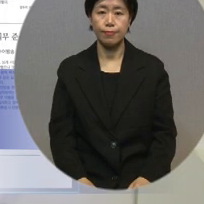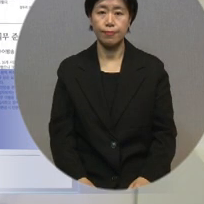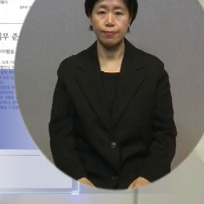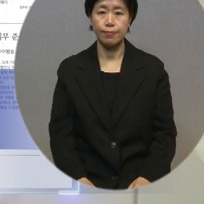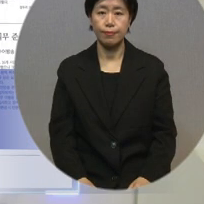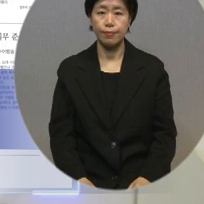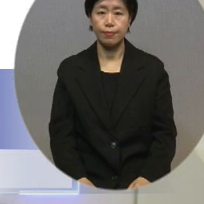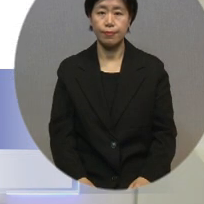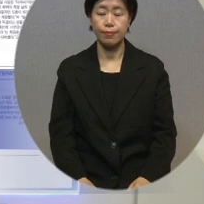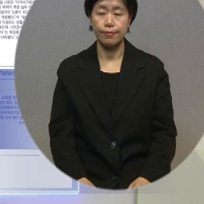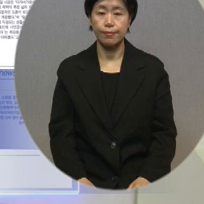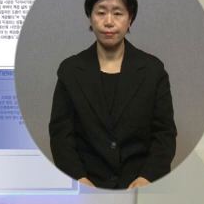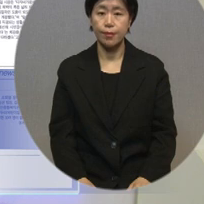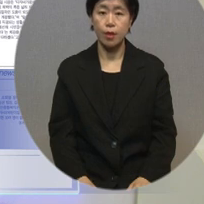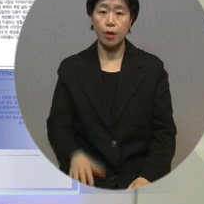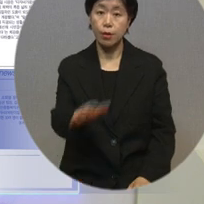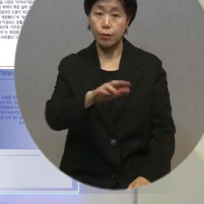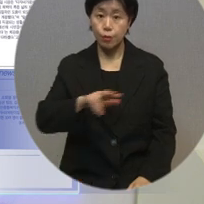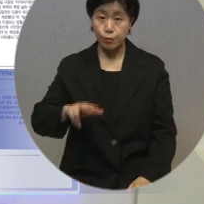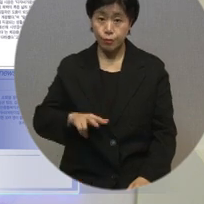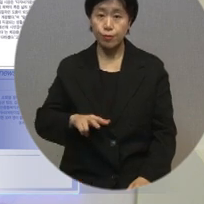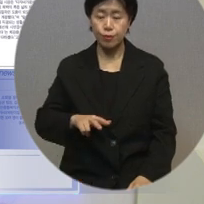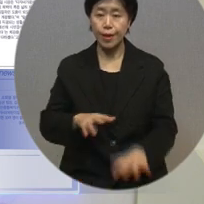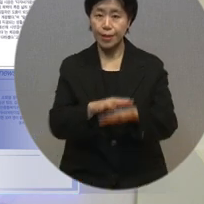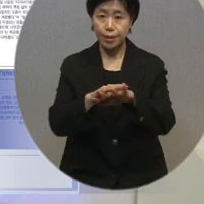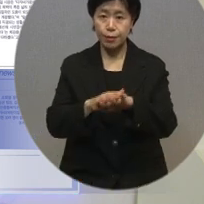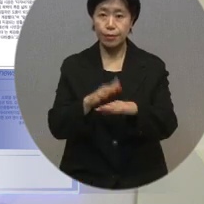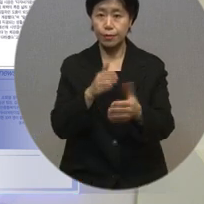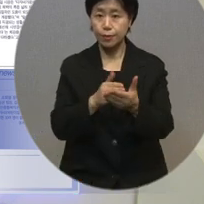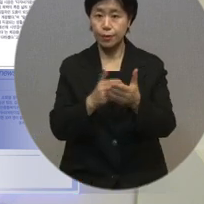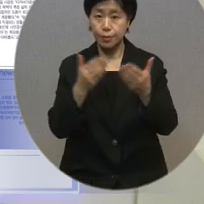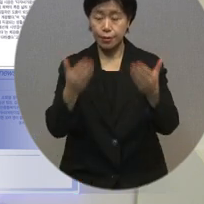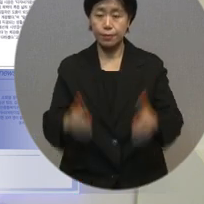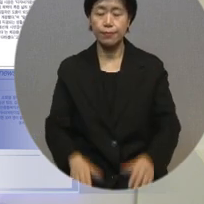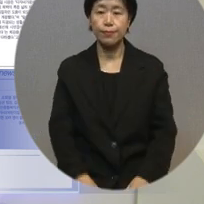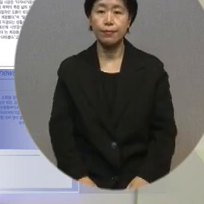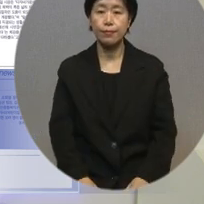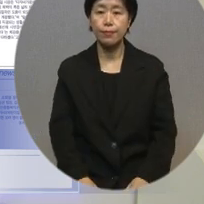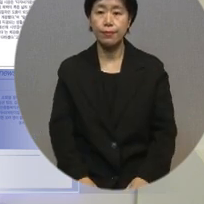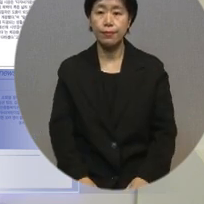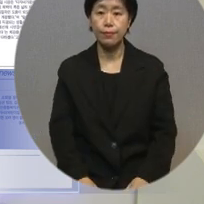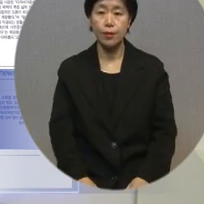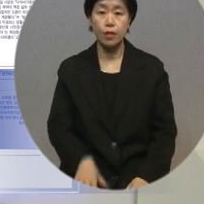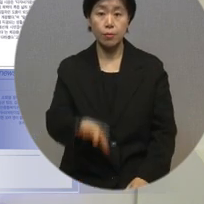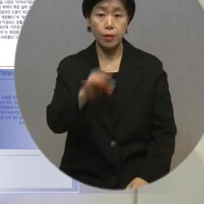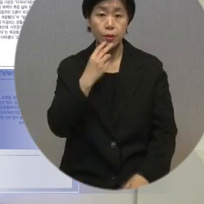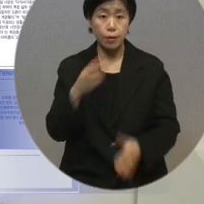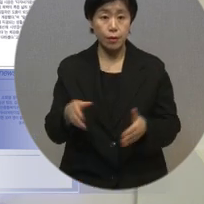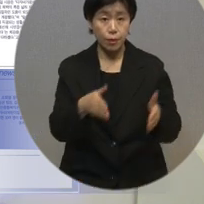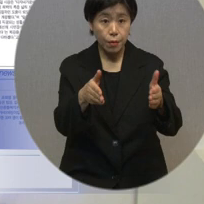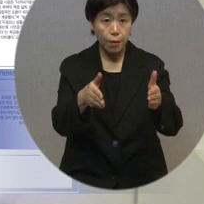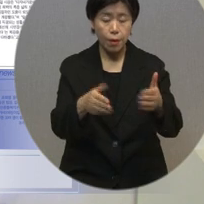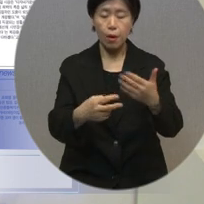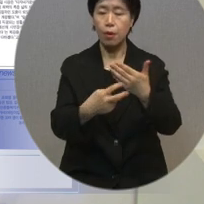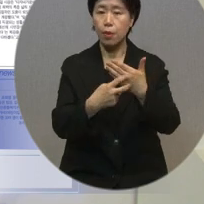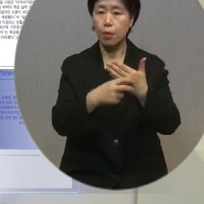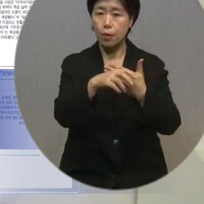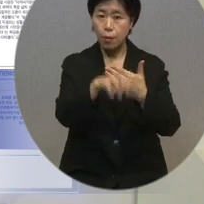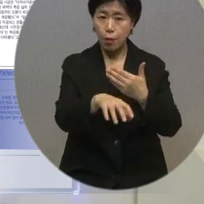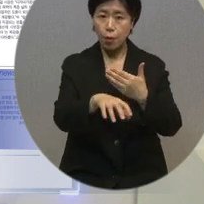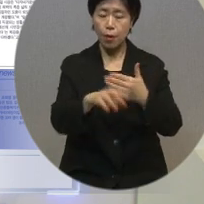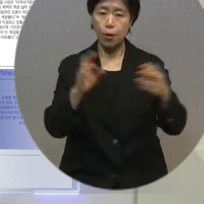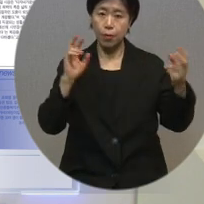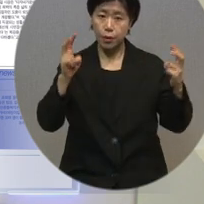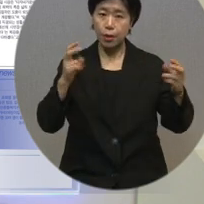나타났습니다 장애인 신문 5면 전국 네트워크 소식입니다 먼저 경기도가 병원 진료나